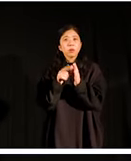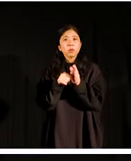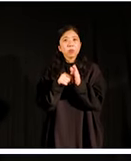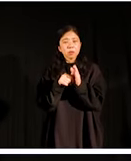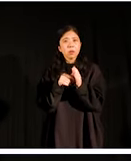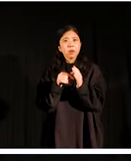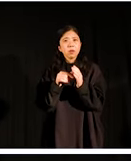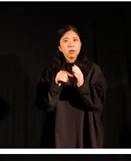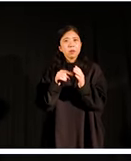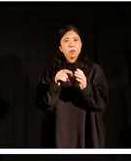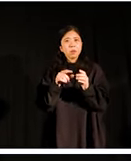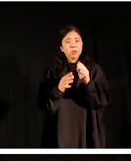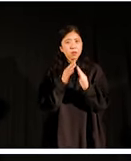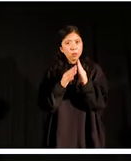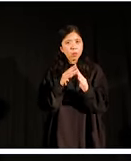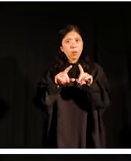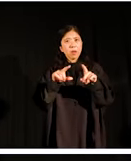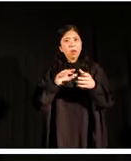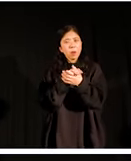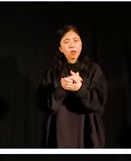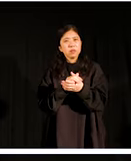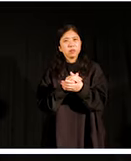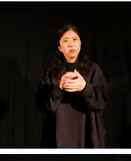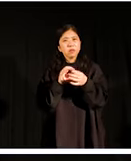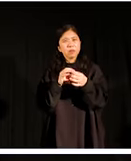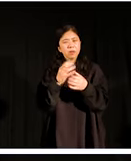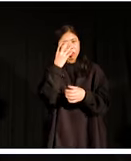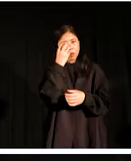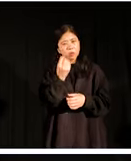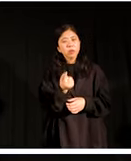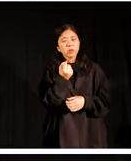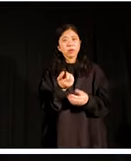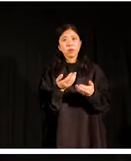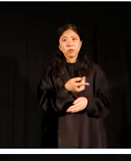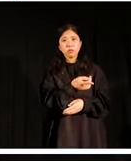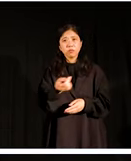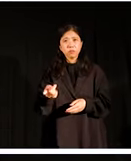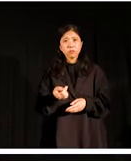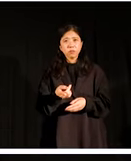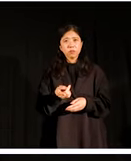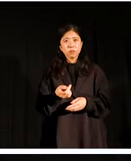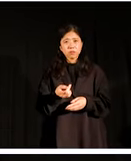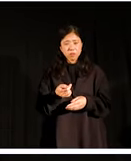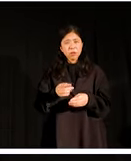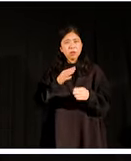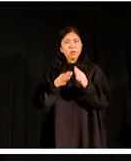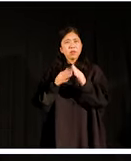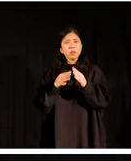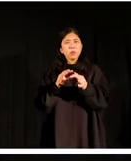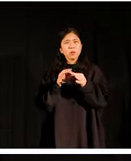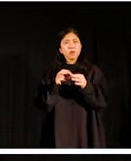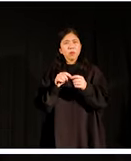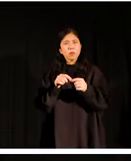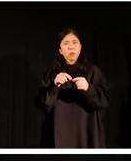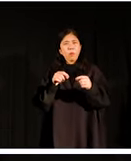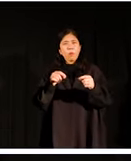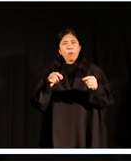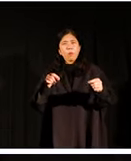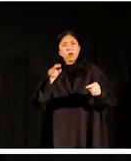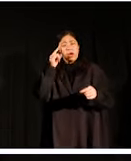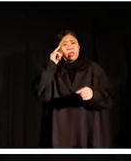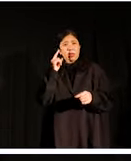てくれるんですよだからやっぱり確かに戦争が遠くなっていくけどもあのやっぱり大事なものを